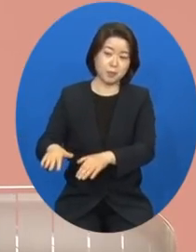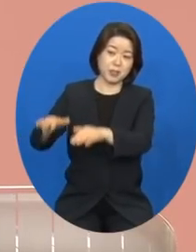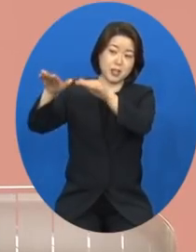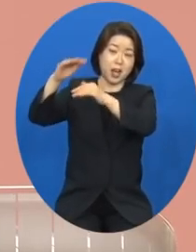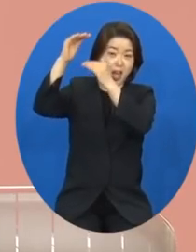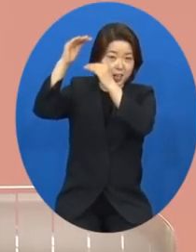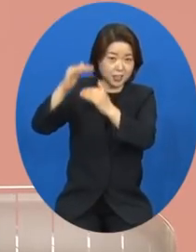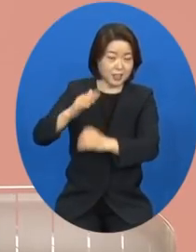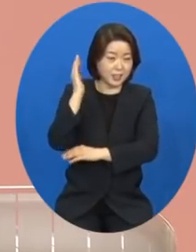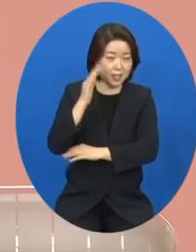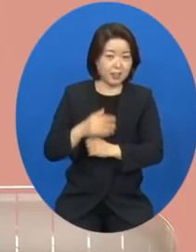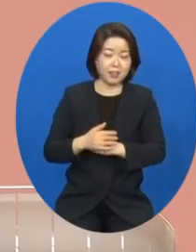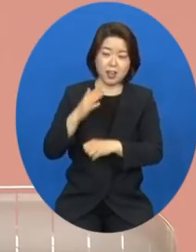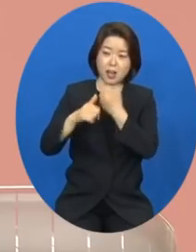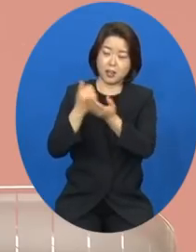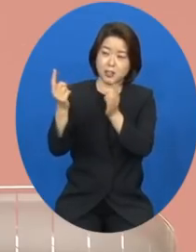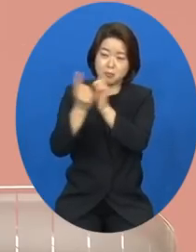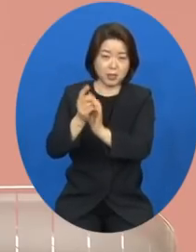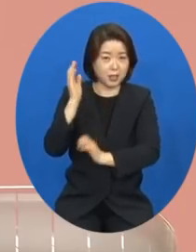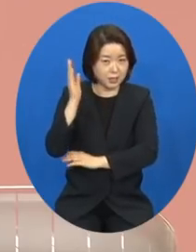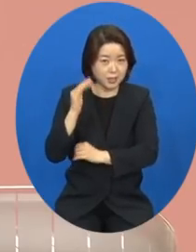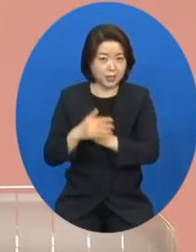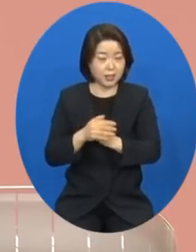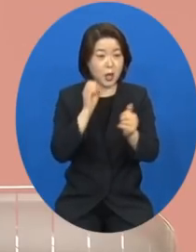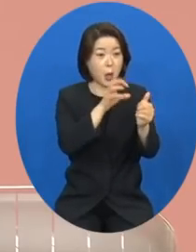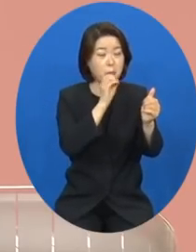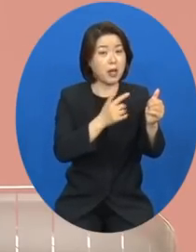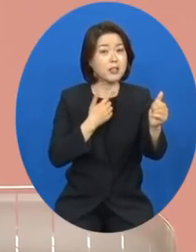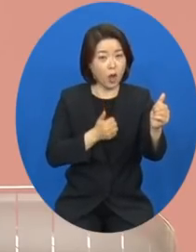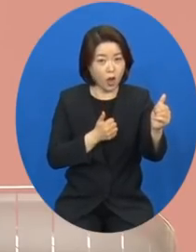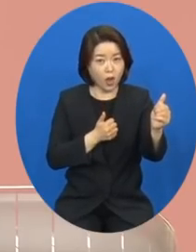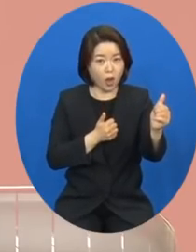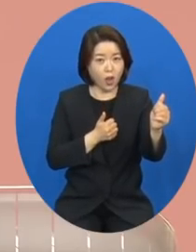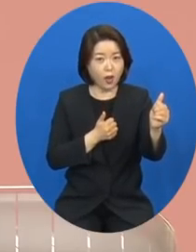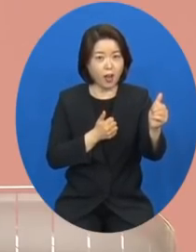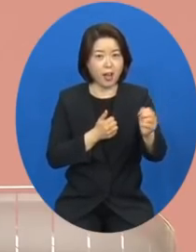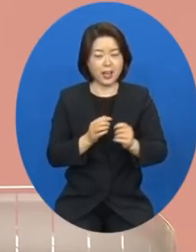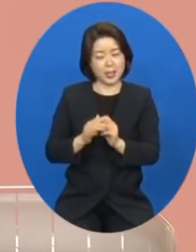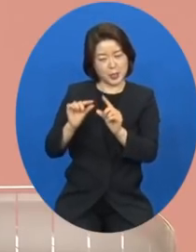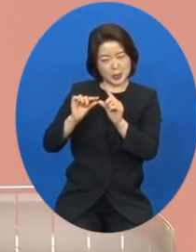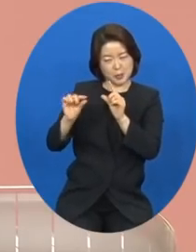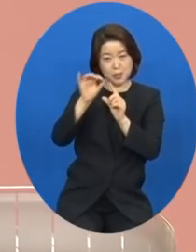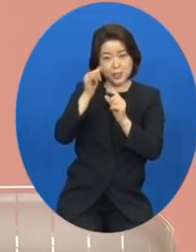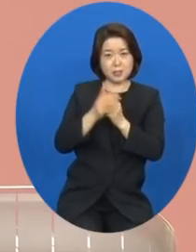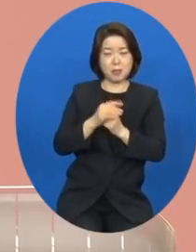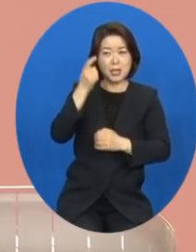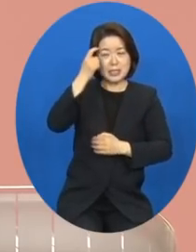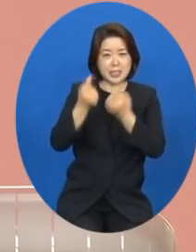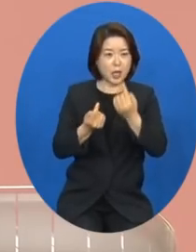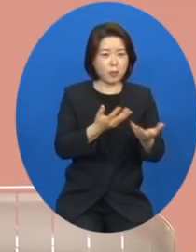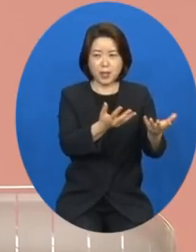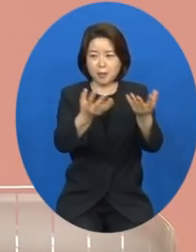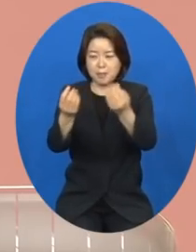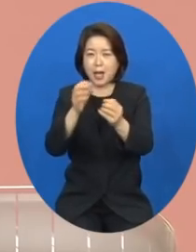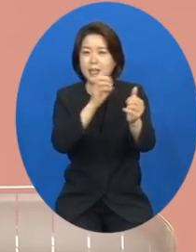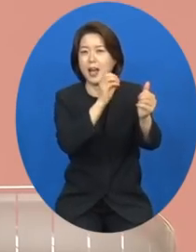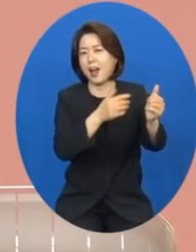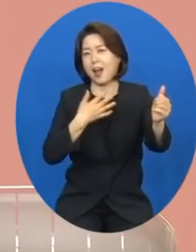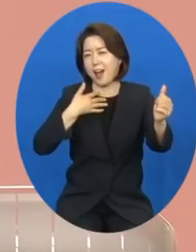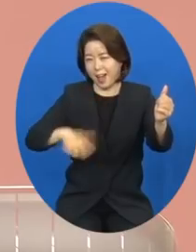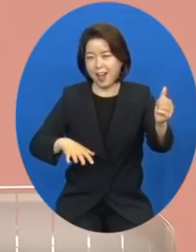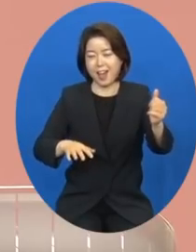하나님 어떻게 만났는지 여러분 들려 주셨습니까 일본은 있겠지만 생각보다 아마 많이 나지 않으셨을